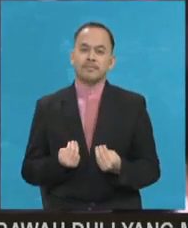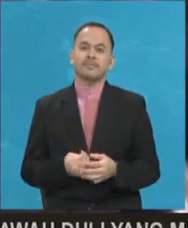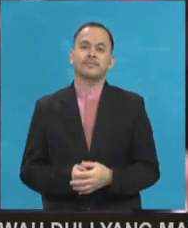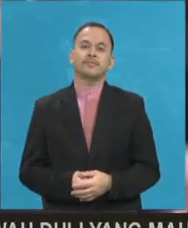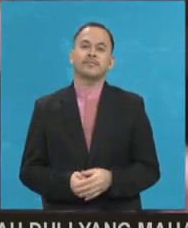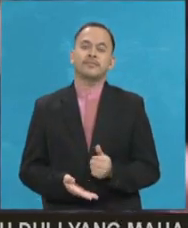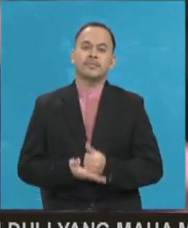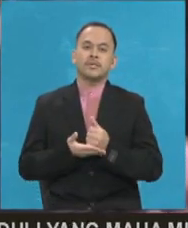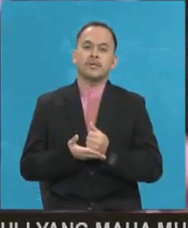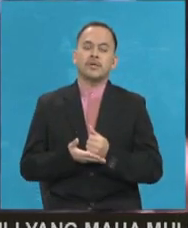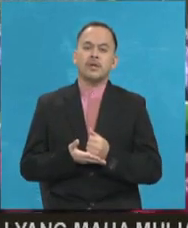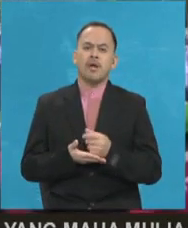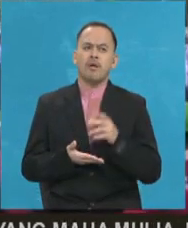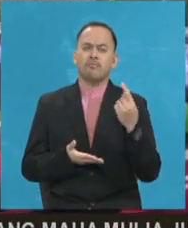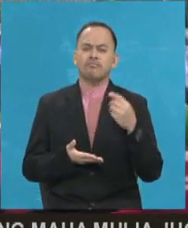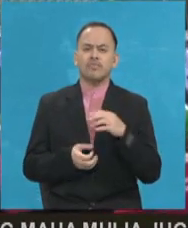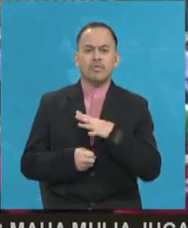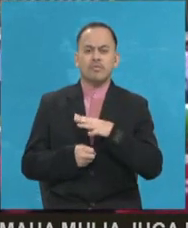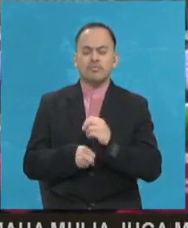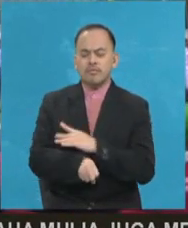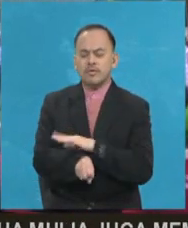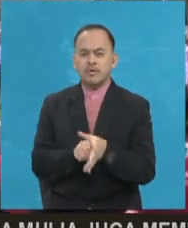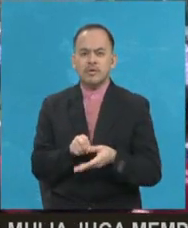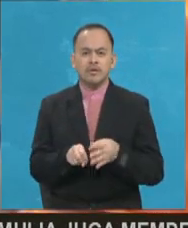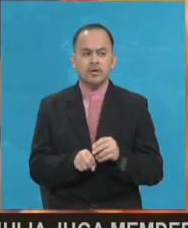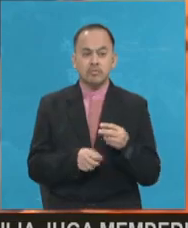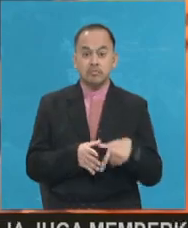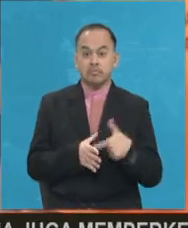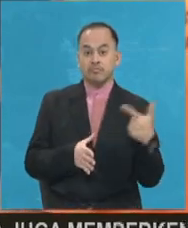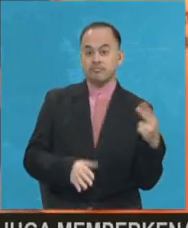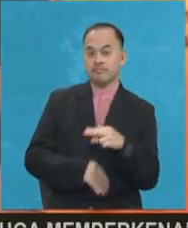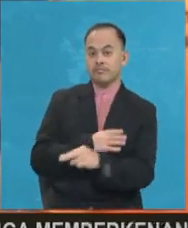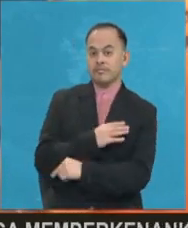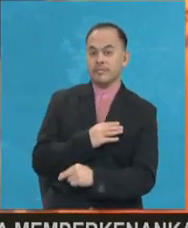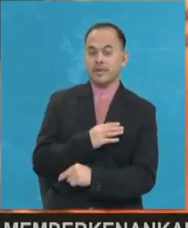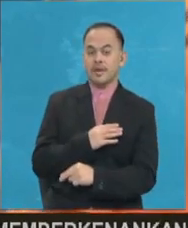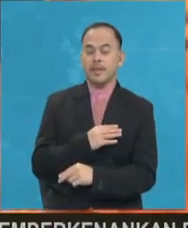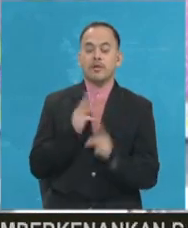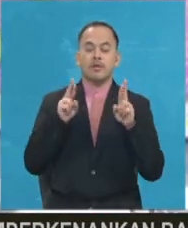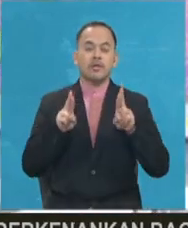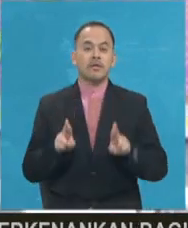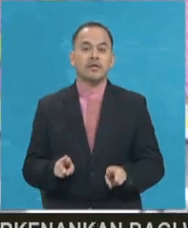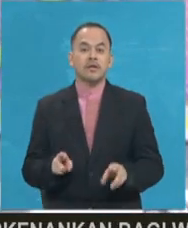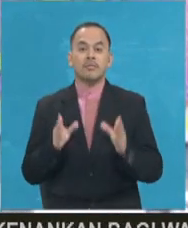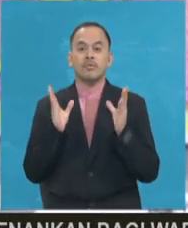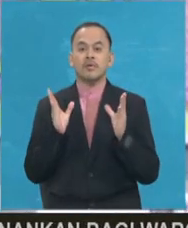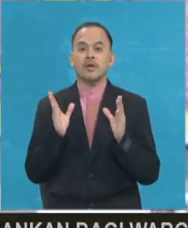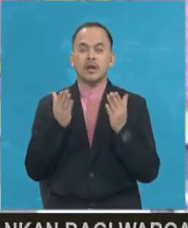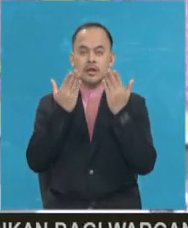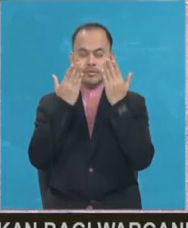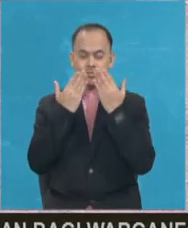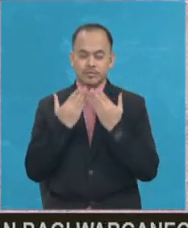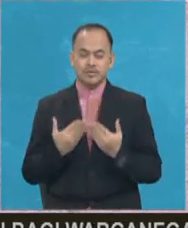wabah korbinite masih menular di luar negara namun rakyat dan penduduk di bumi Bertuah ini merupakan rasa